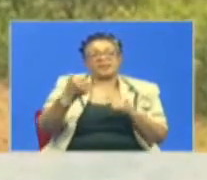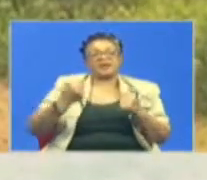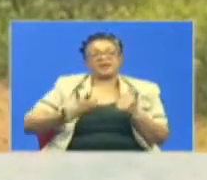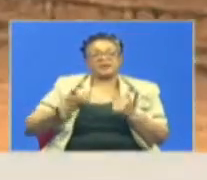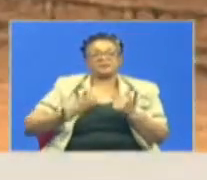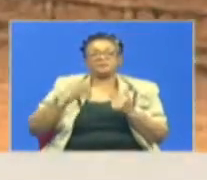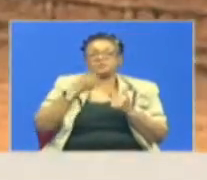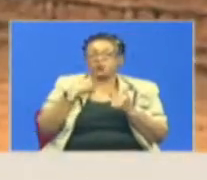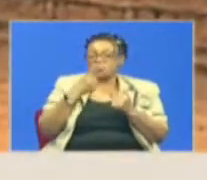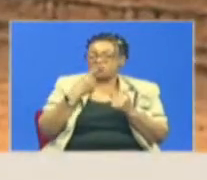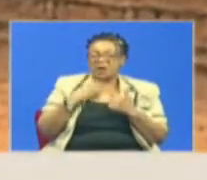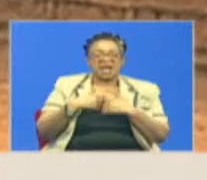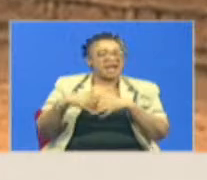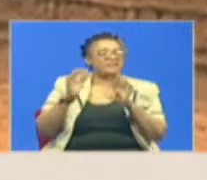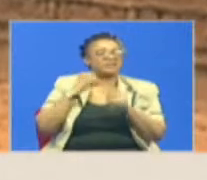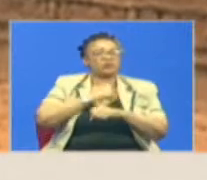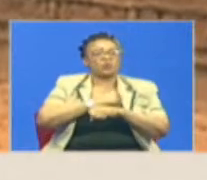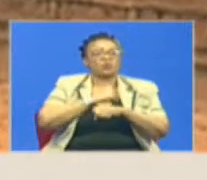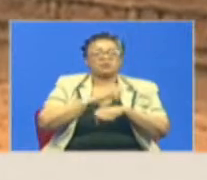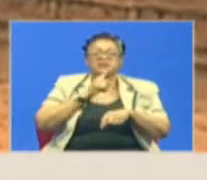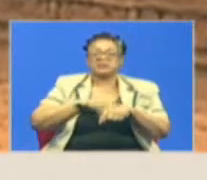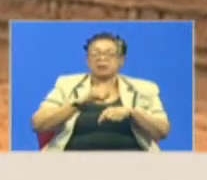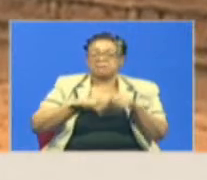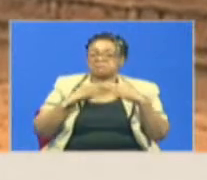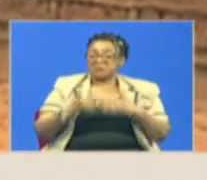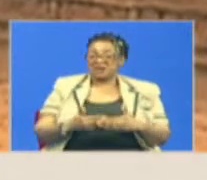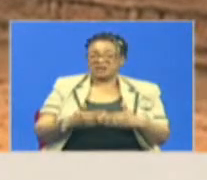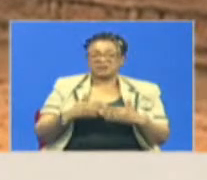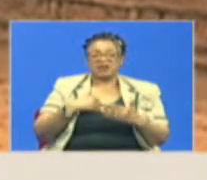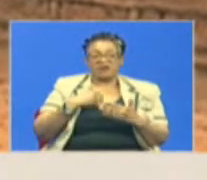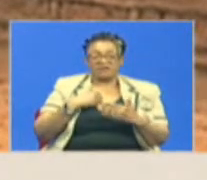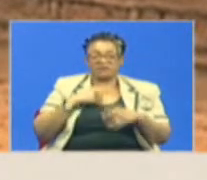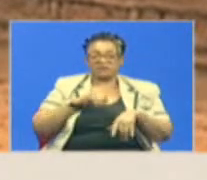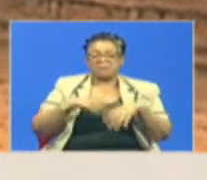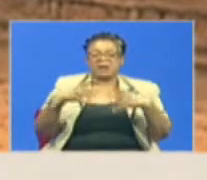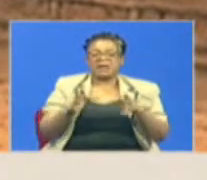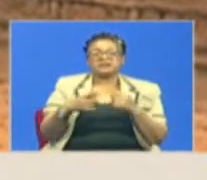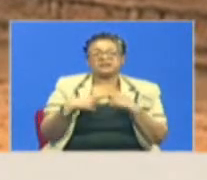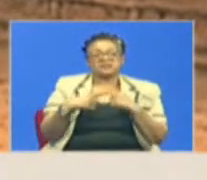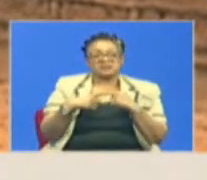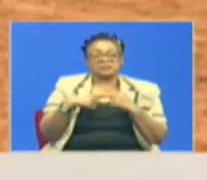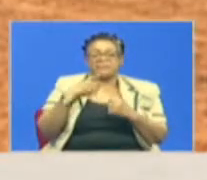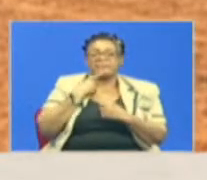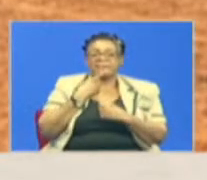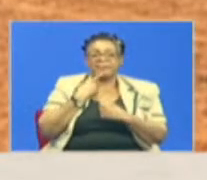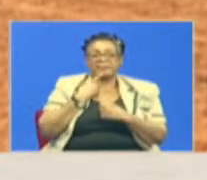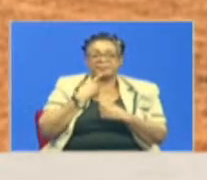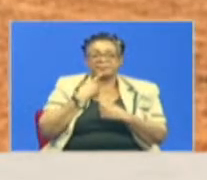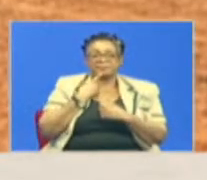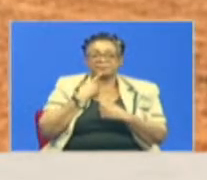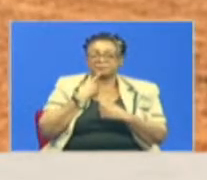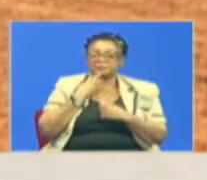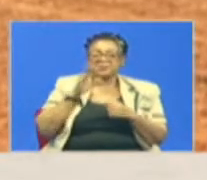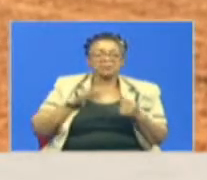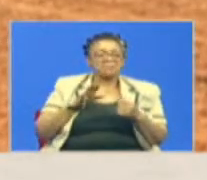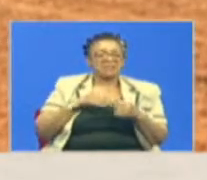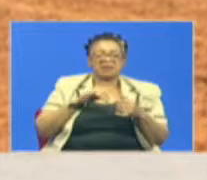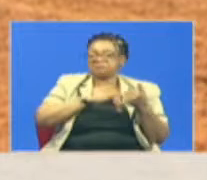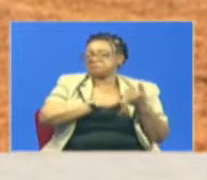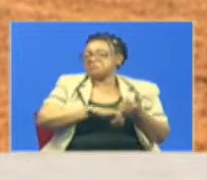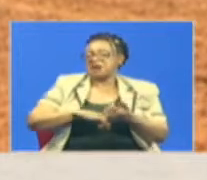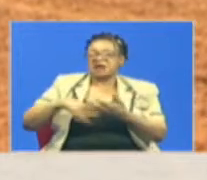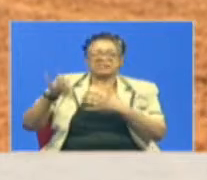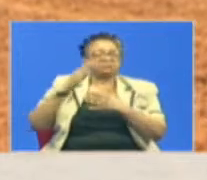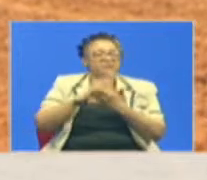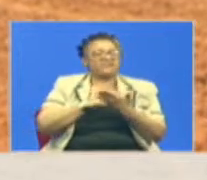alilazimika kuacha shule baada ya kupachikwa mimba akiwa darasa la 6. Anasema aliozwa na mamake hata kabla ya